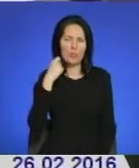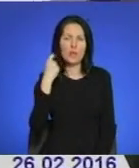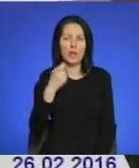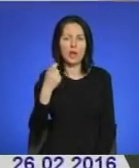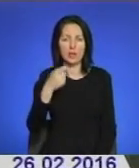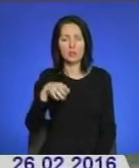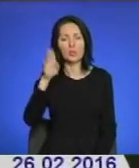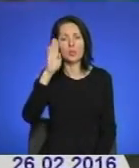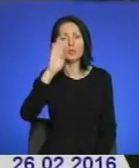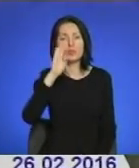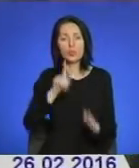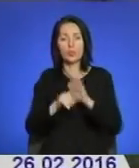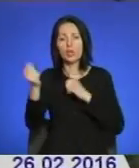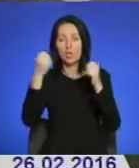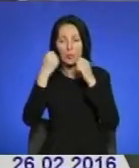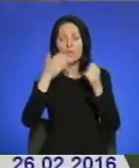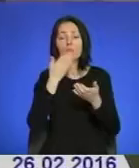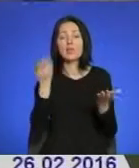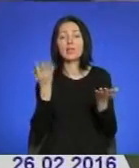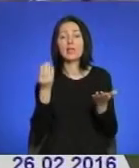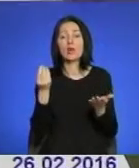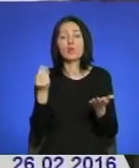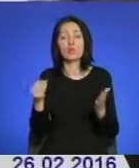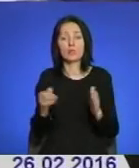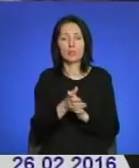стали бити, запитуючи про гроші. Мене